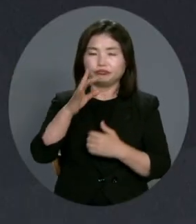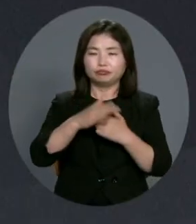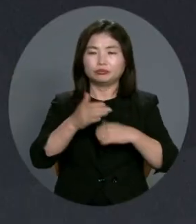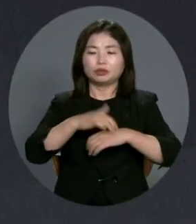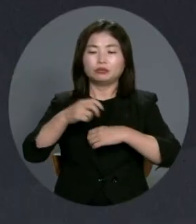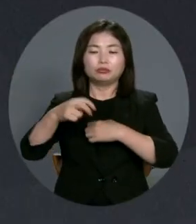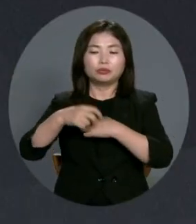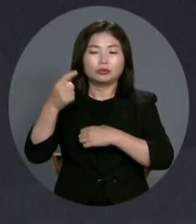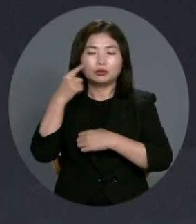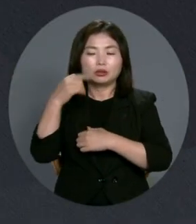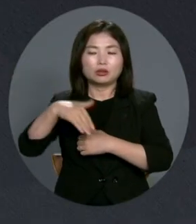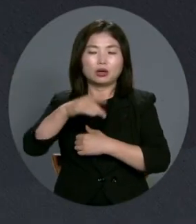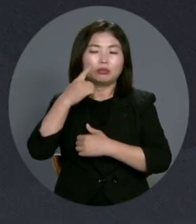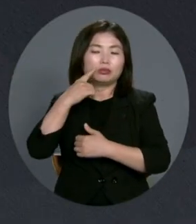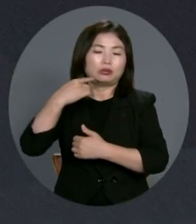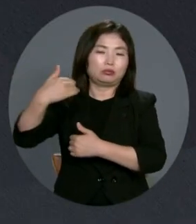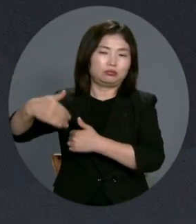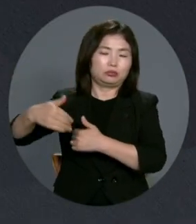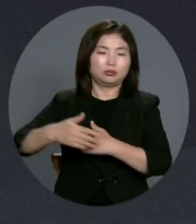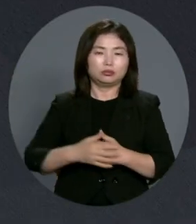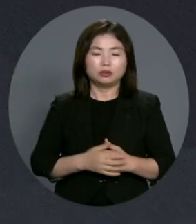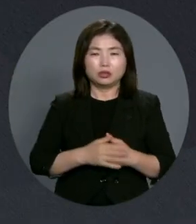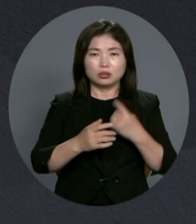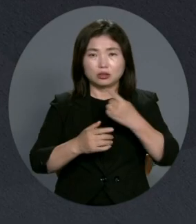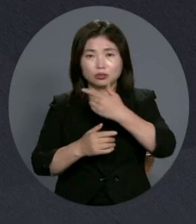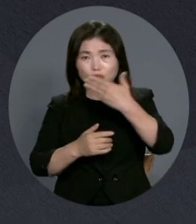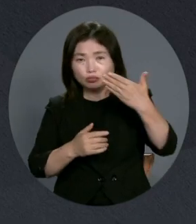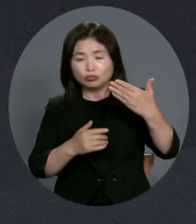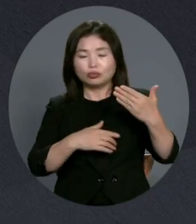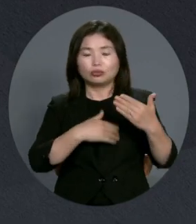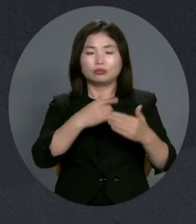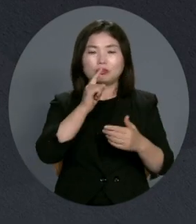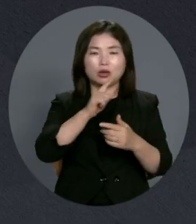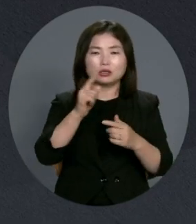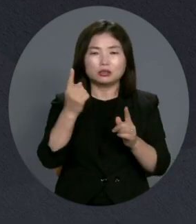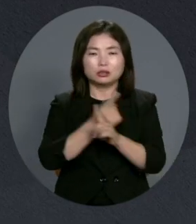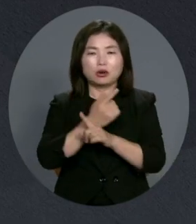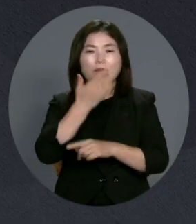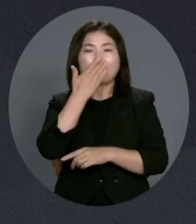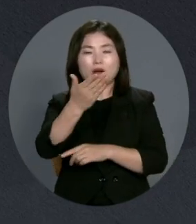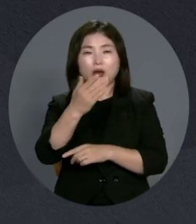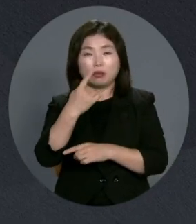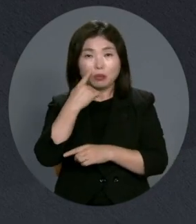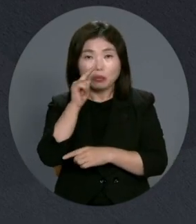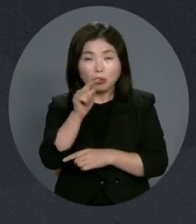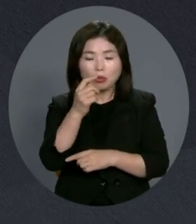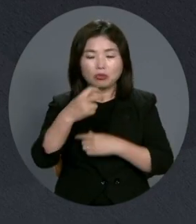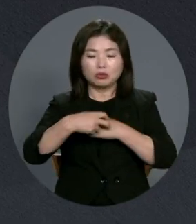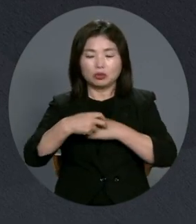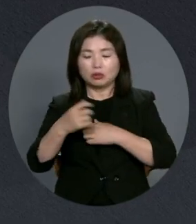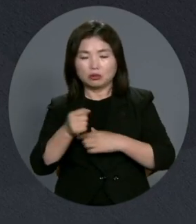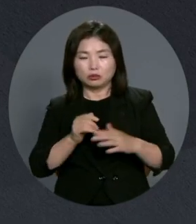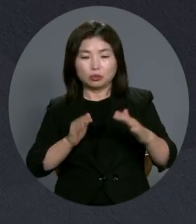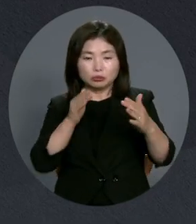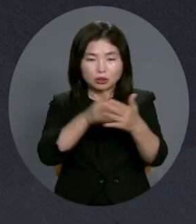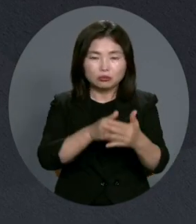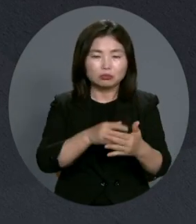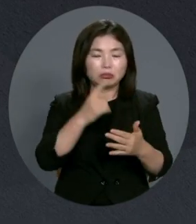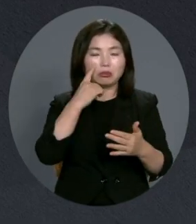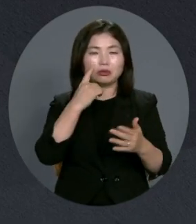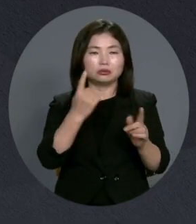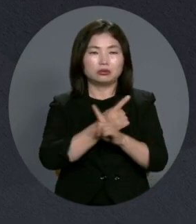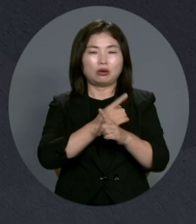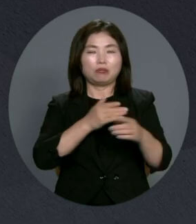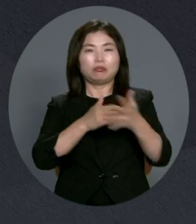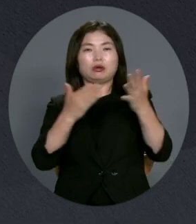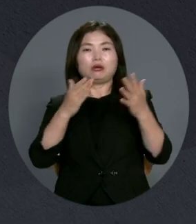다른 병원으로 갈 것을 권했습니다. 119 상황판에 진료 가능하다고 표시된 병원도 막상 도착해 보니 진료를